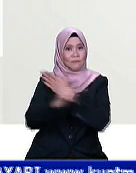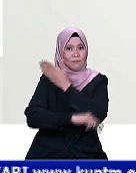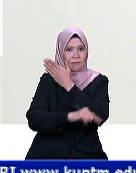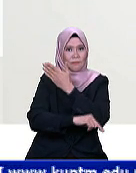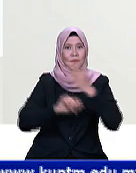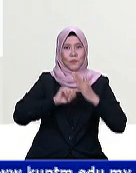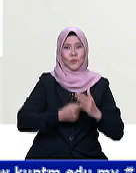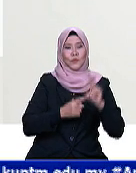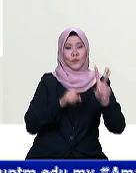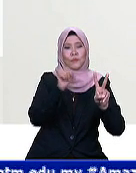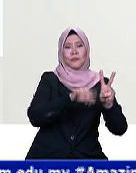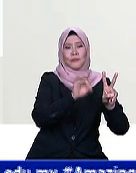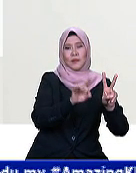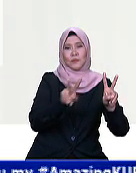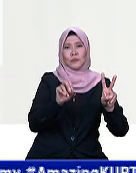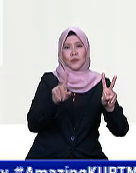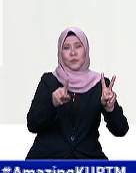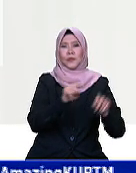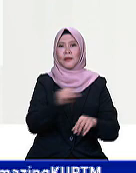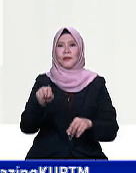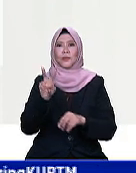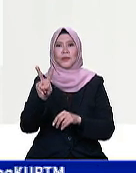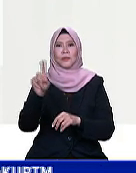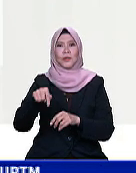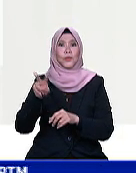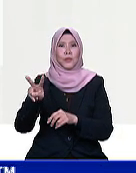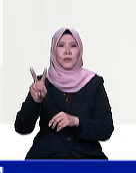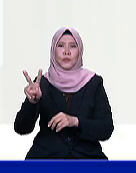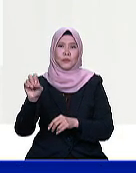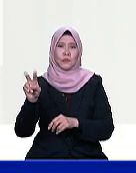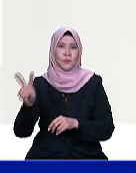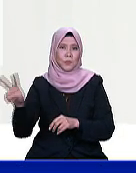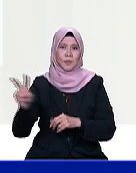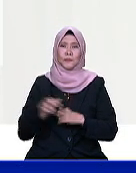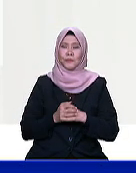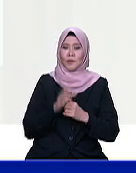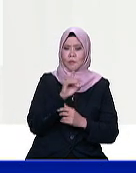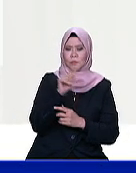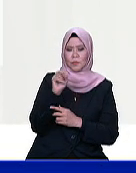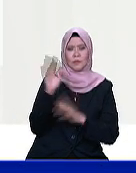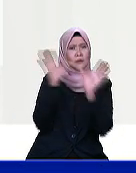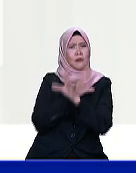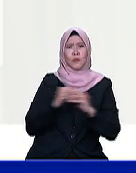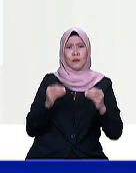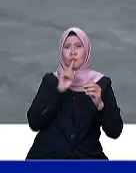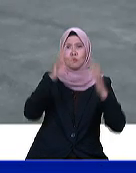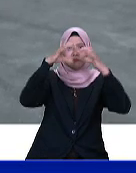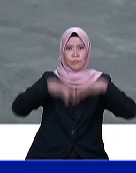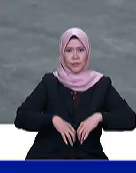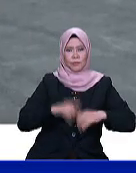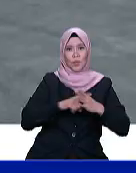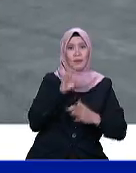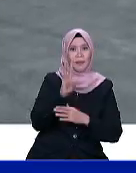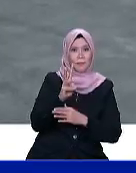mulai Duo Goose 2021 hingga 2 Feb 2002 down for what sepatunya terbuka pada tujuan